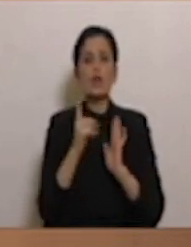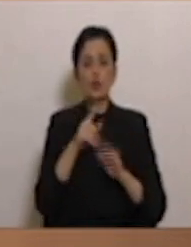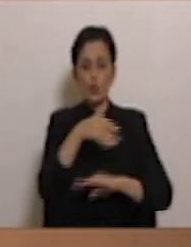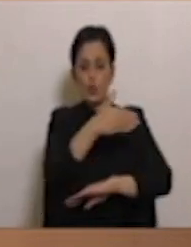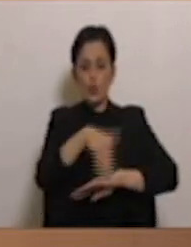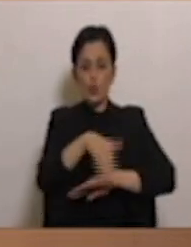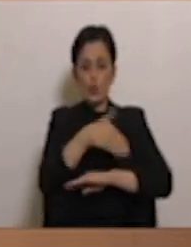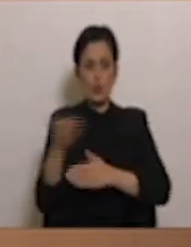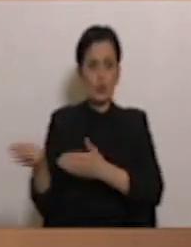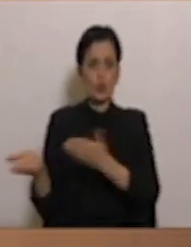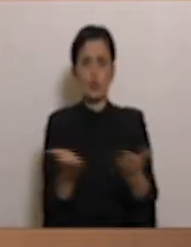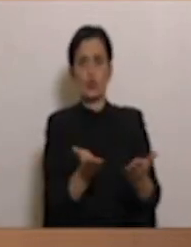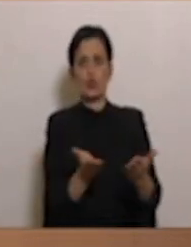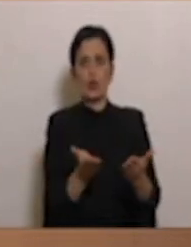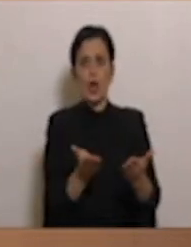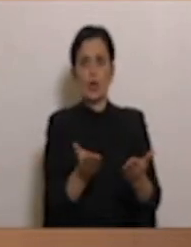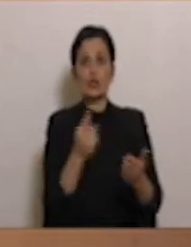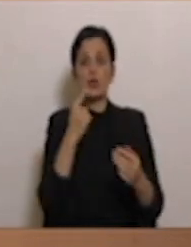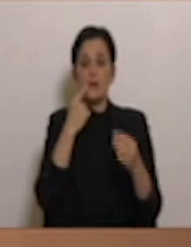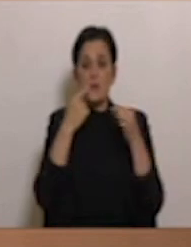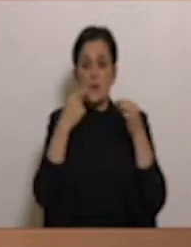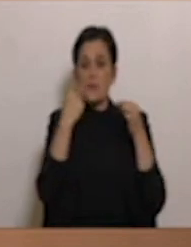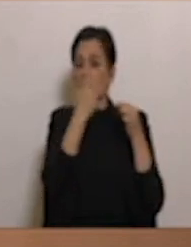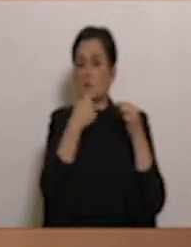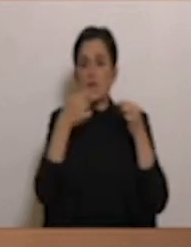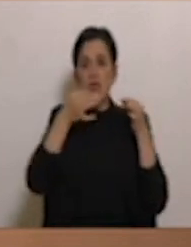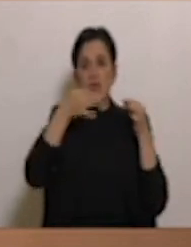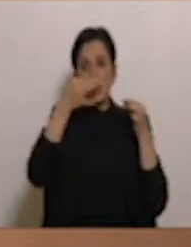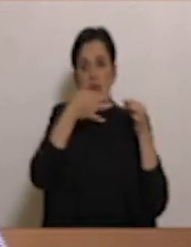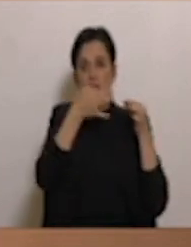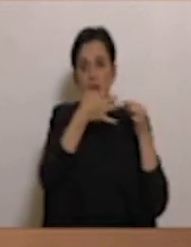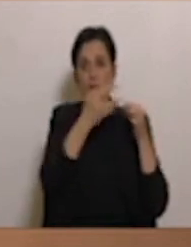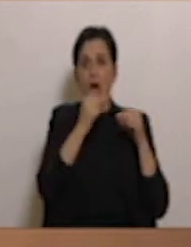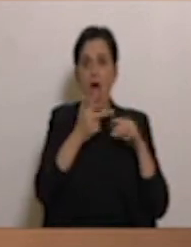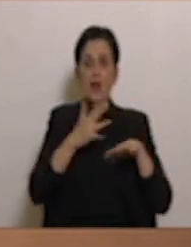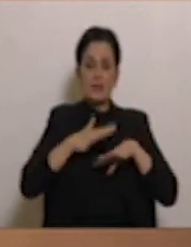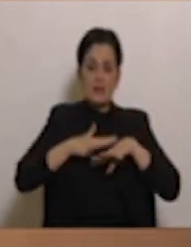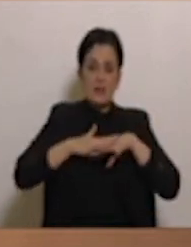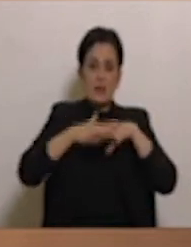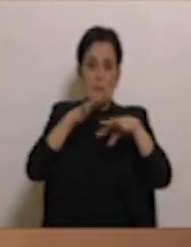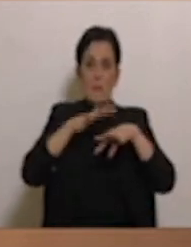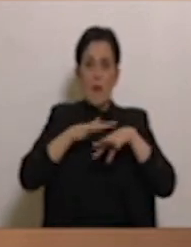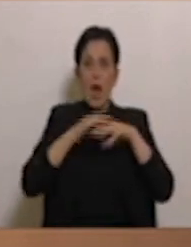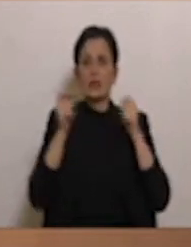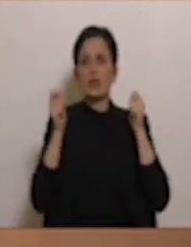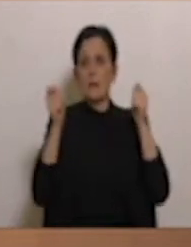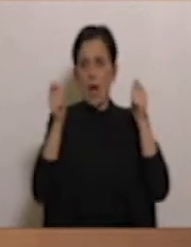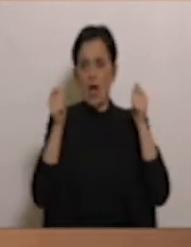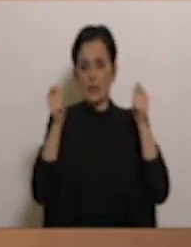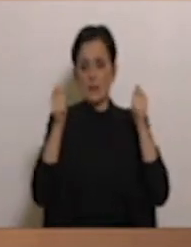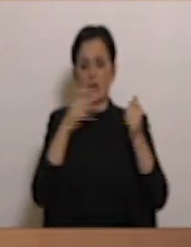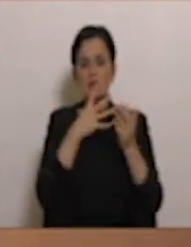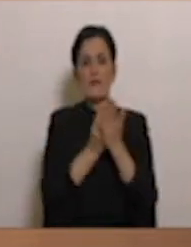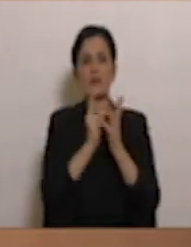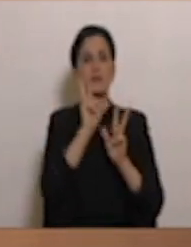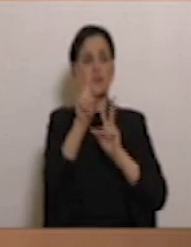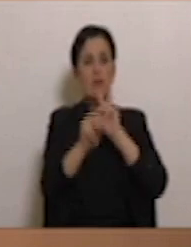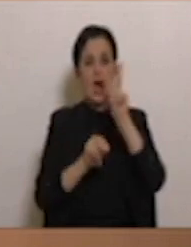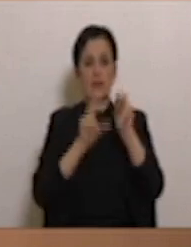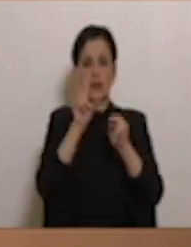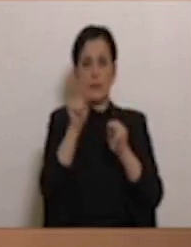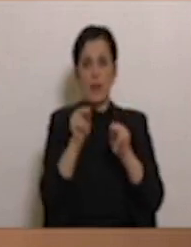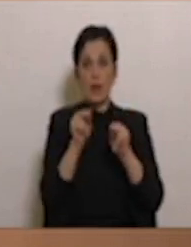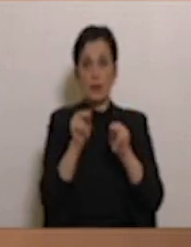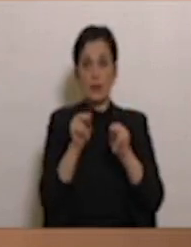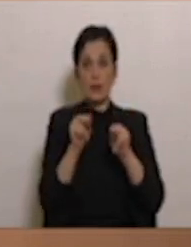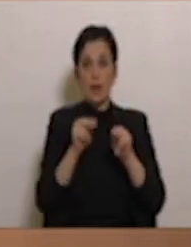ქუჩაში და პირის ამოკერვის გზით ან დემონსტრაციების ან მანიფესტაციების გზით გამოხატოს თავის სათქმელი.